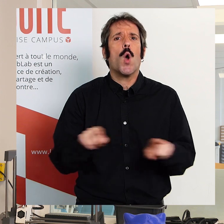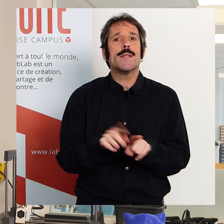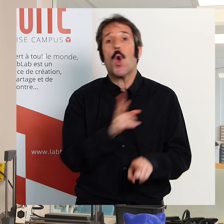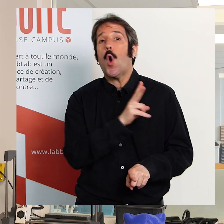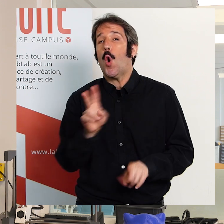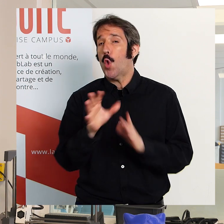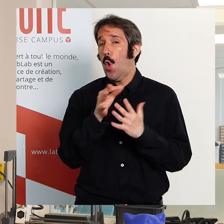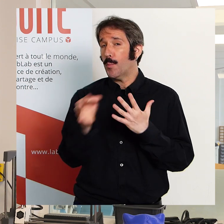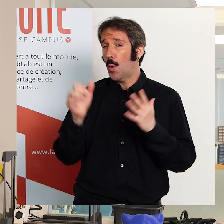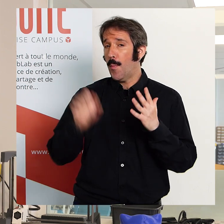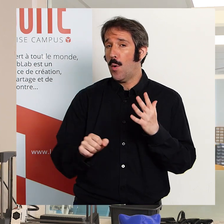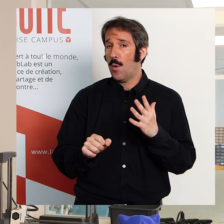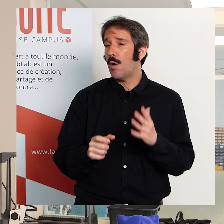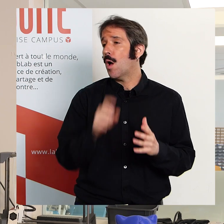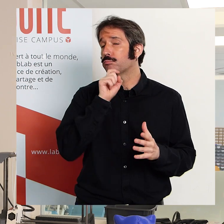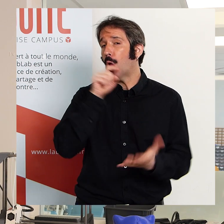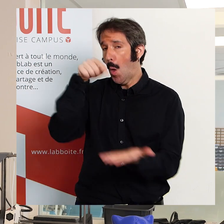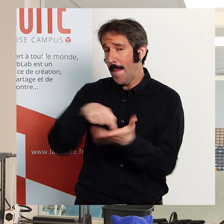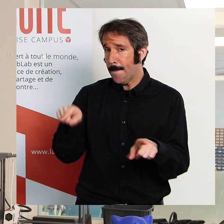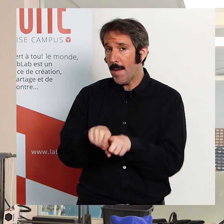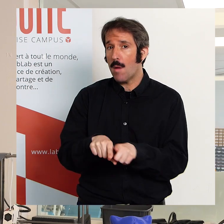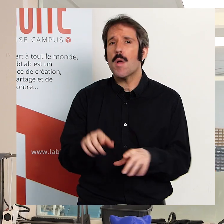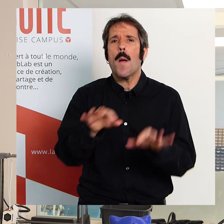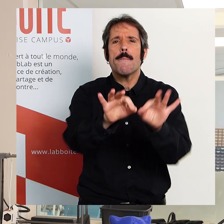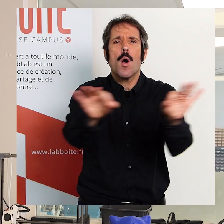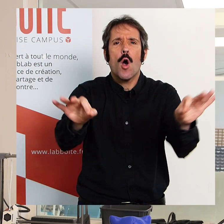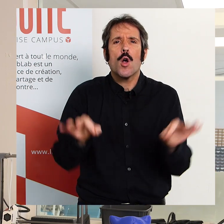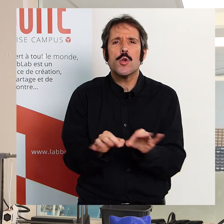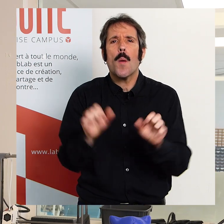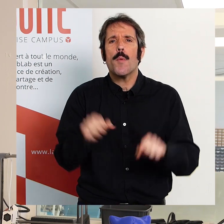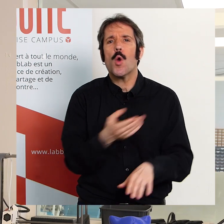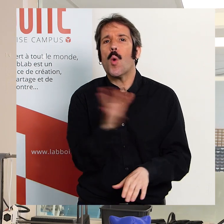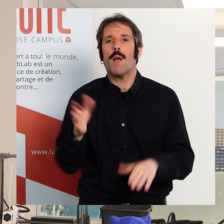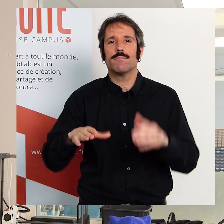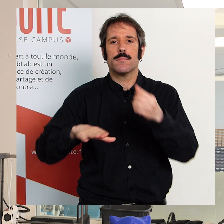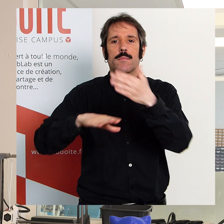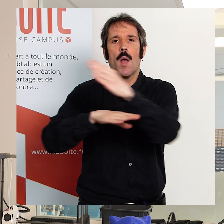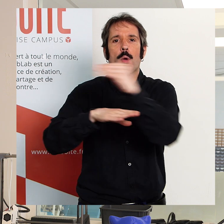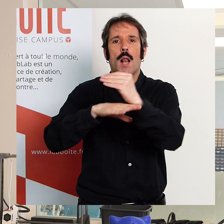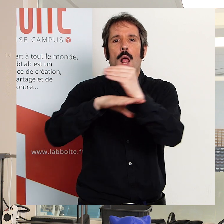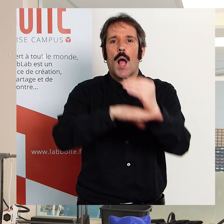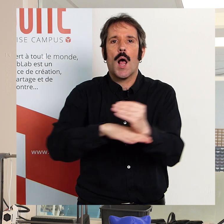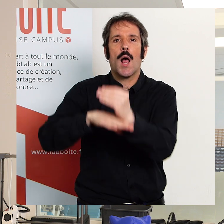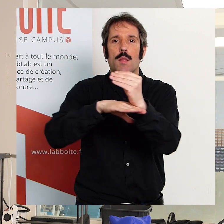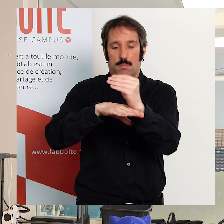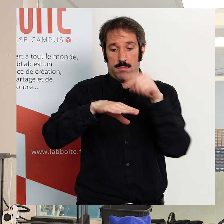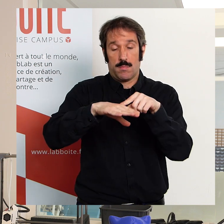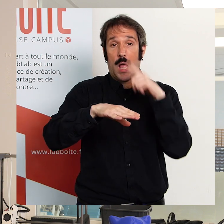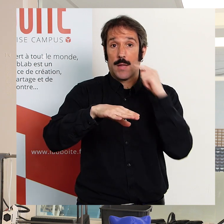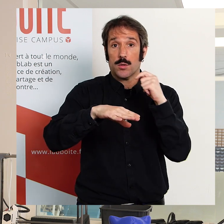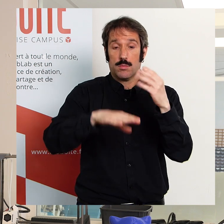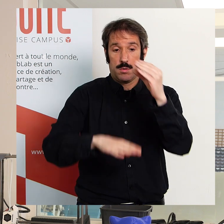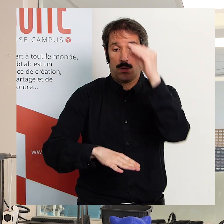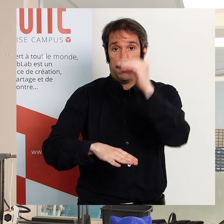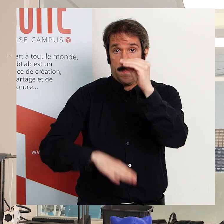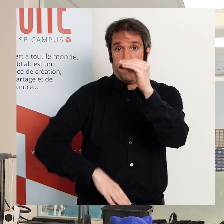l'impression. Mais il existe également une autre option, au même endroit que tout à l'heure, plutôt que la bordure, on peut faire un radeau. Et là,